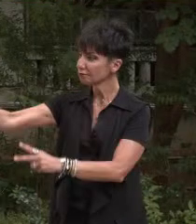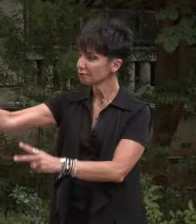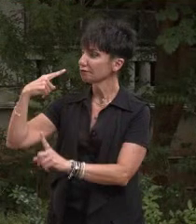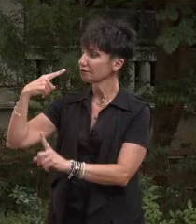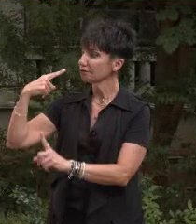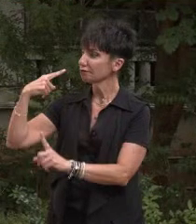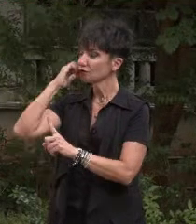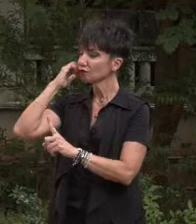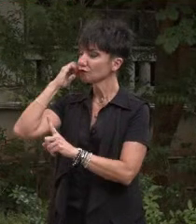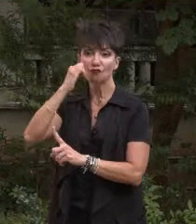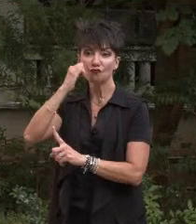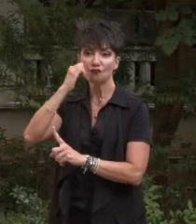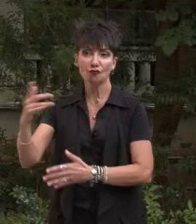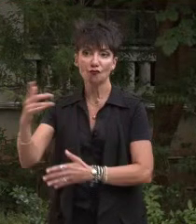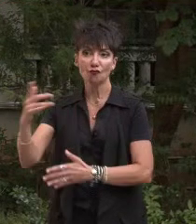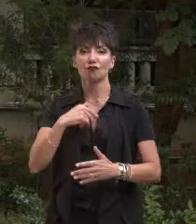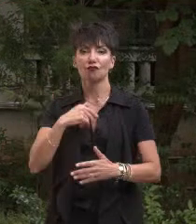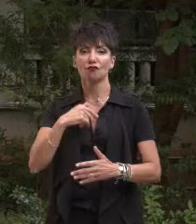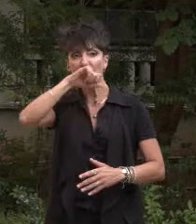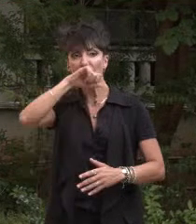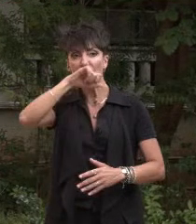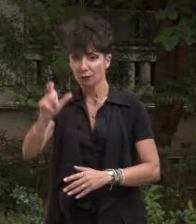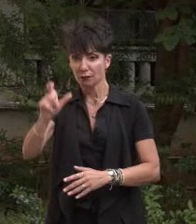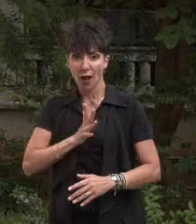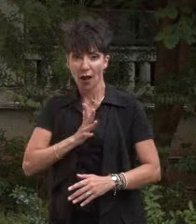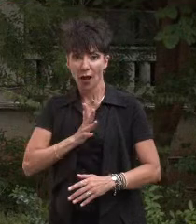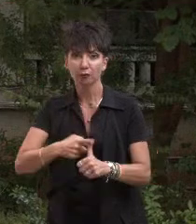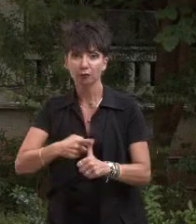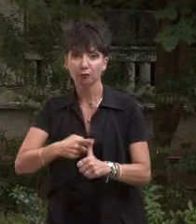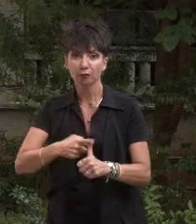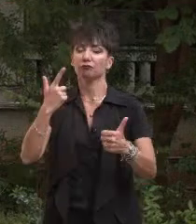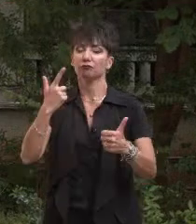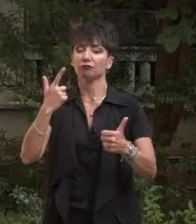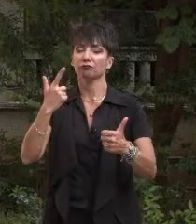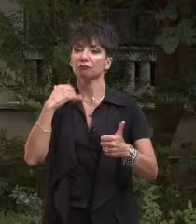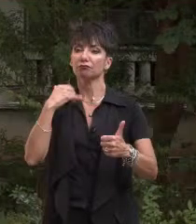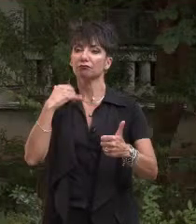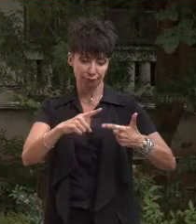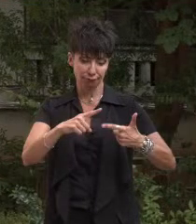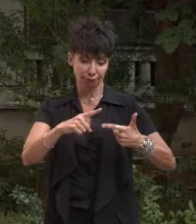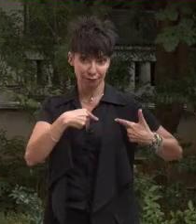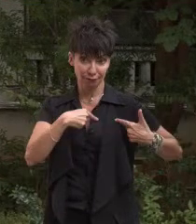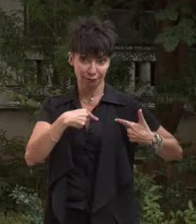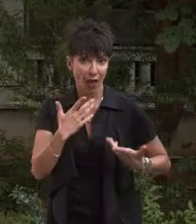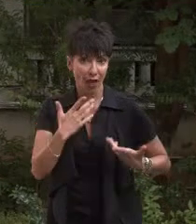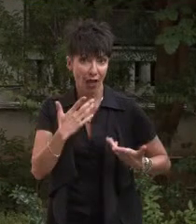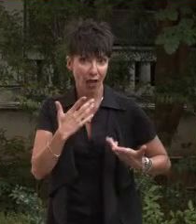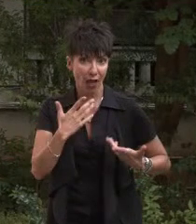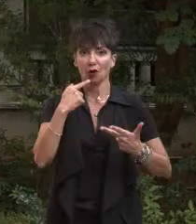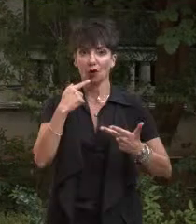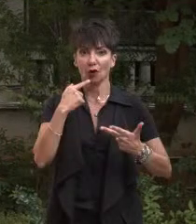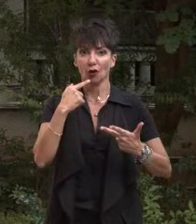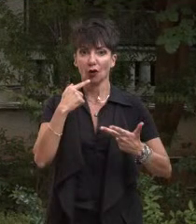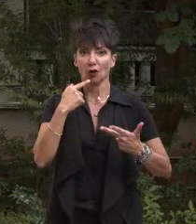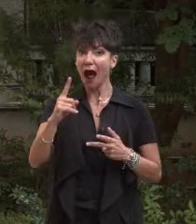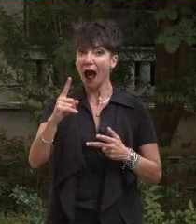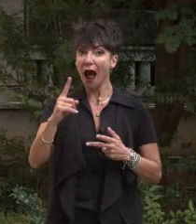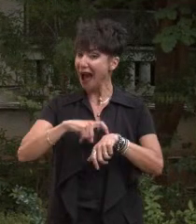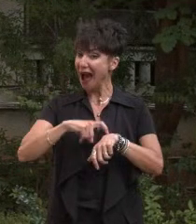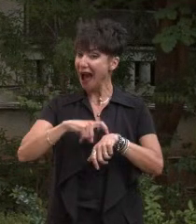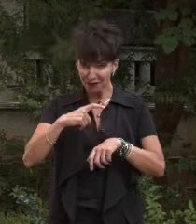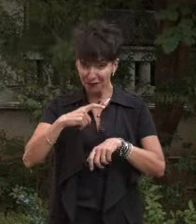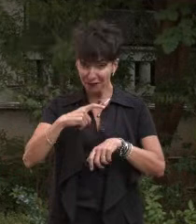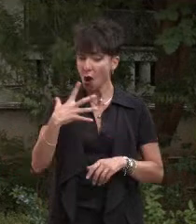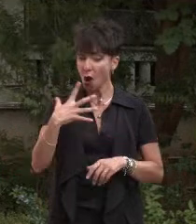our principles of humanity, independence, impartiality and neutrality. But together with these principles, we have